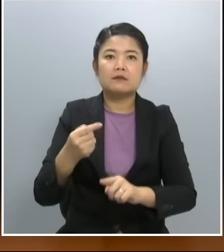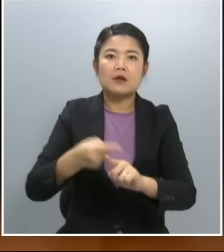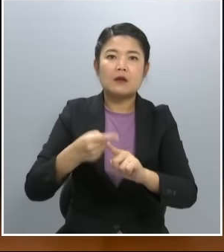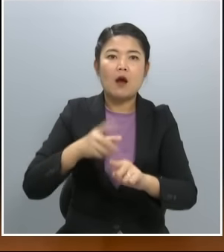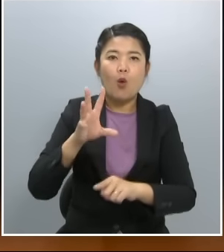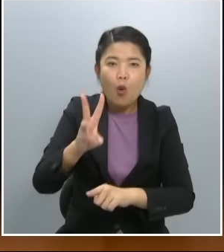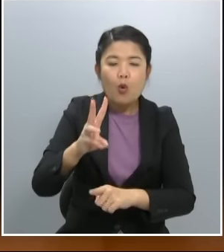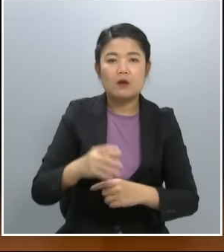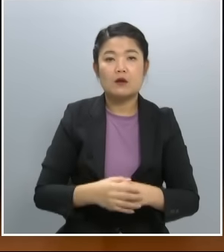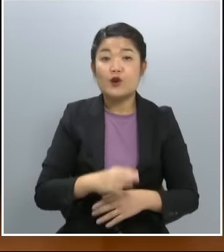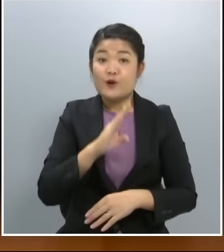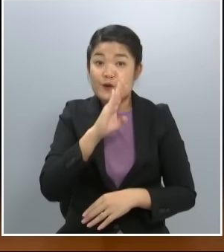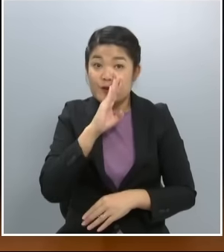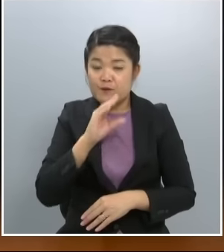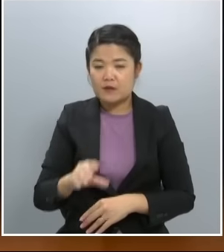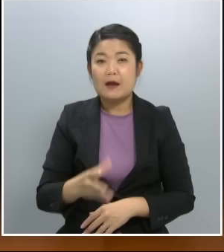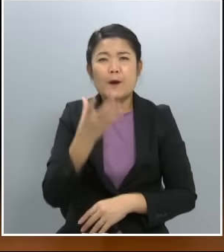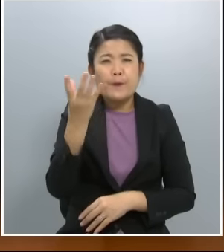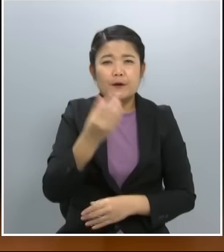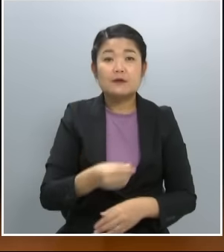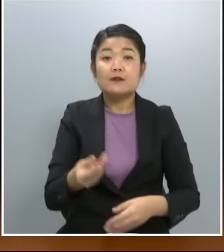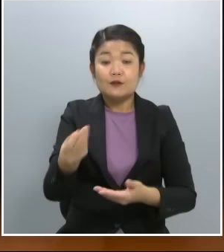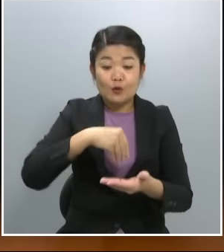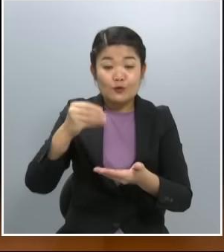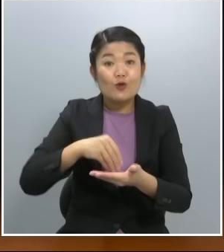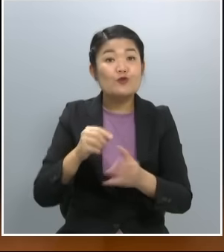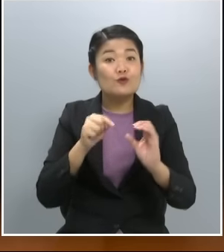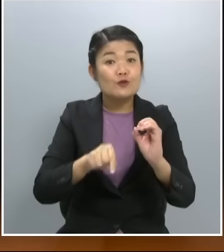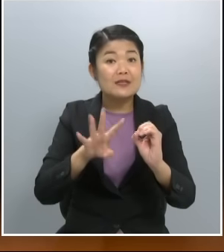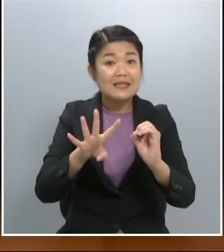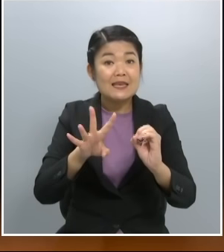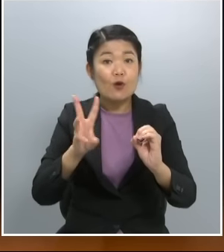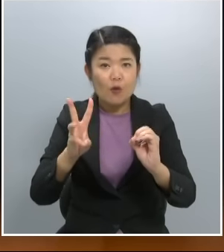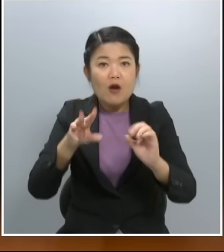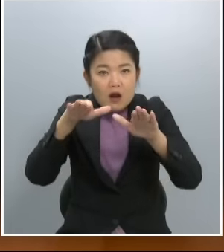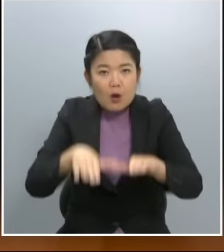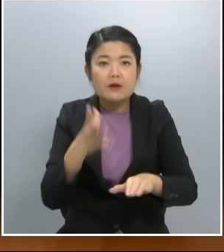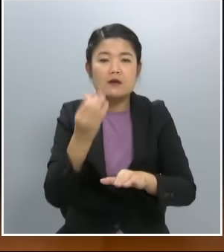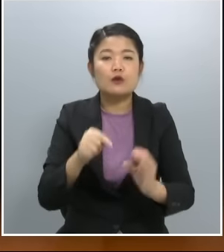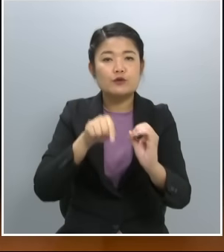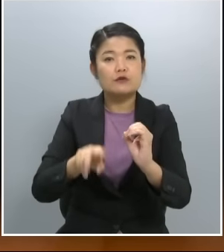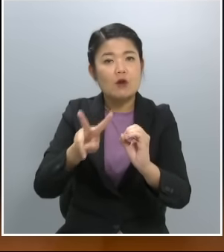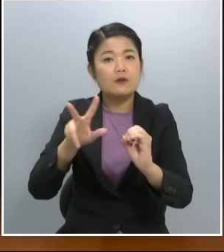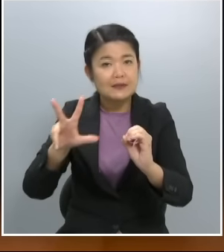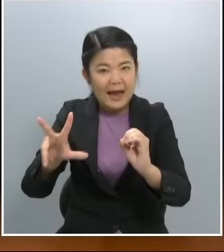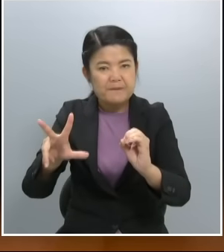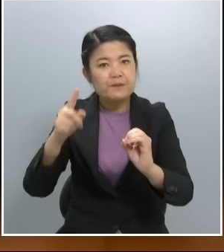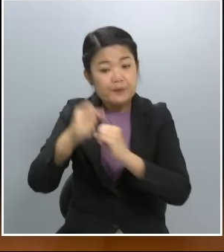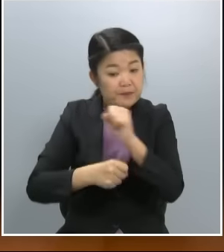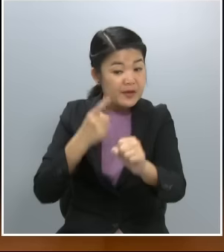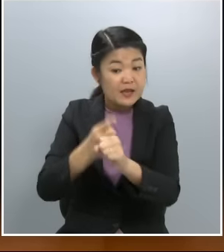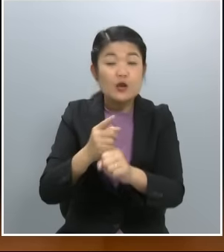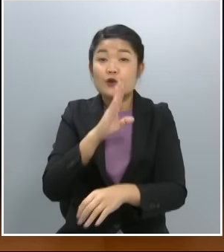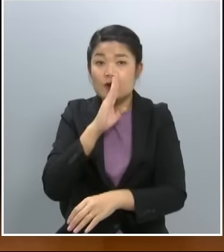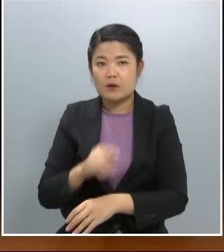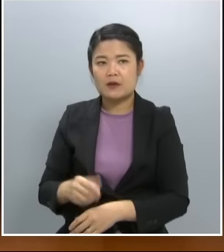รณีถ้าลดเงินนำส่ง 0.23% เป็นเวลา1ปีและก็รวมจะเป็นการตอกย้ำว่าถึงจะเป็นหนี้ที่แบงก์ชาติ